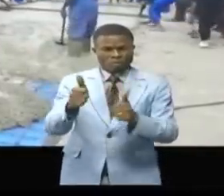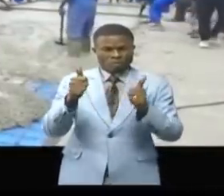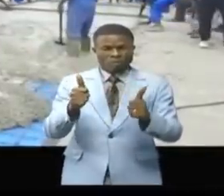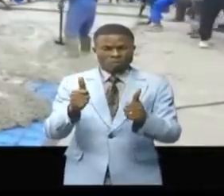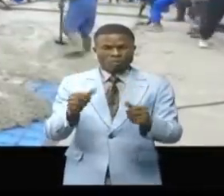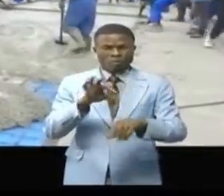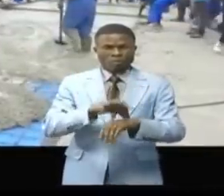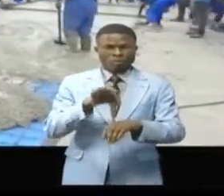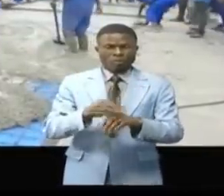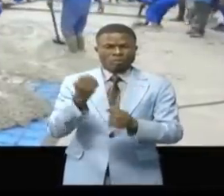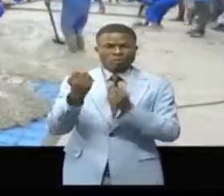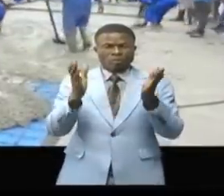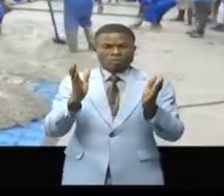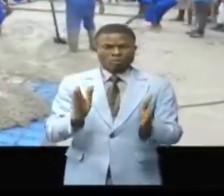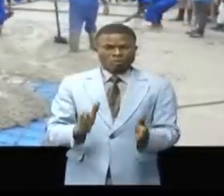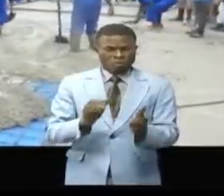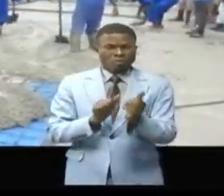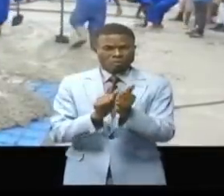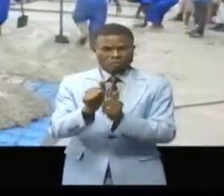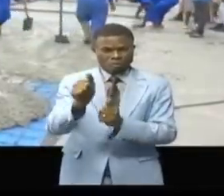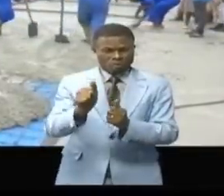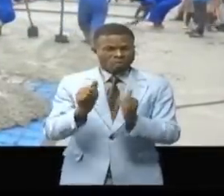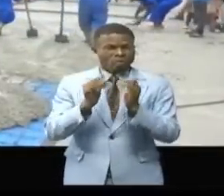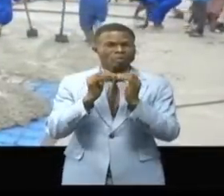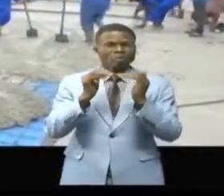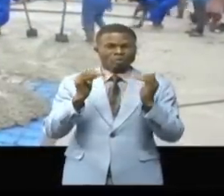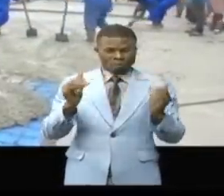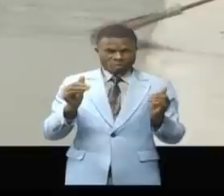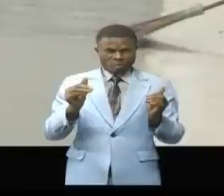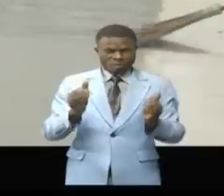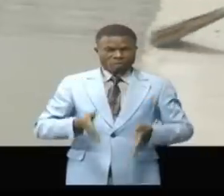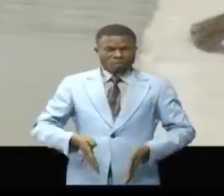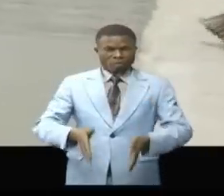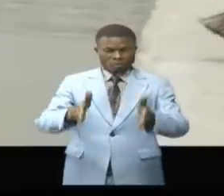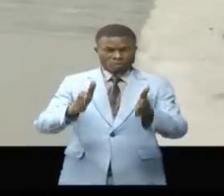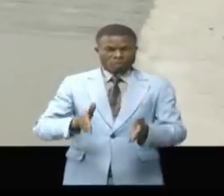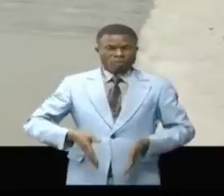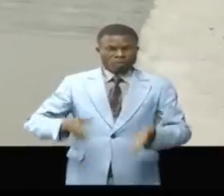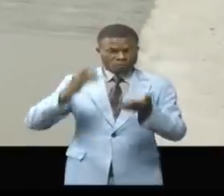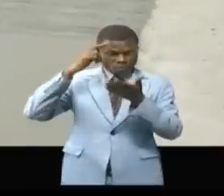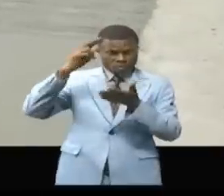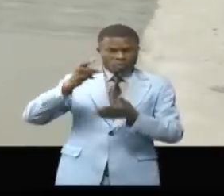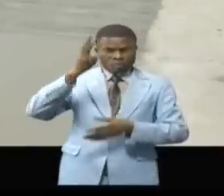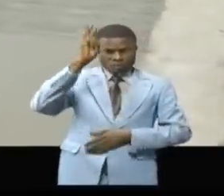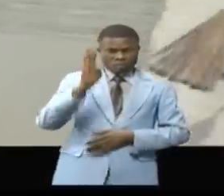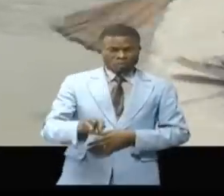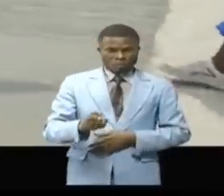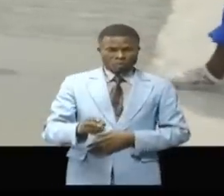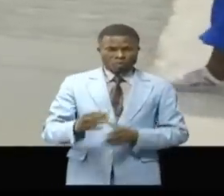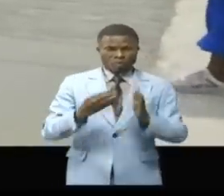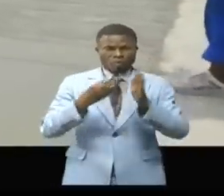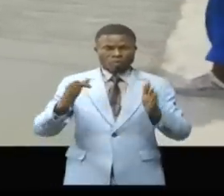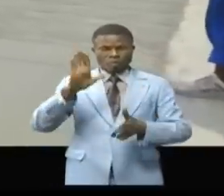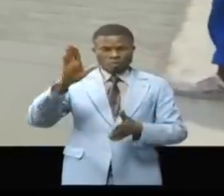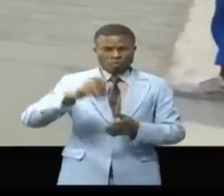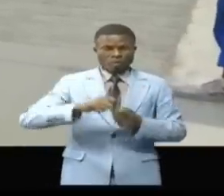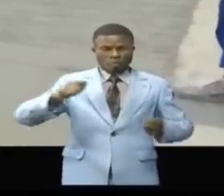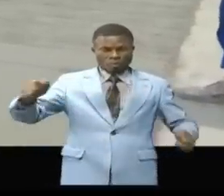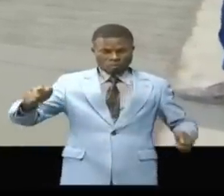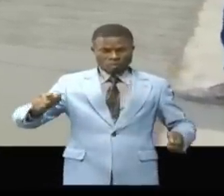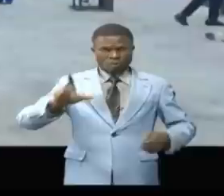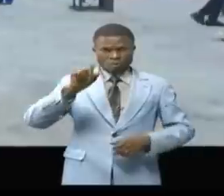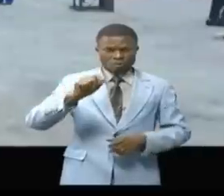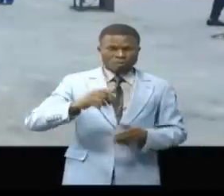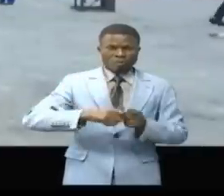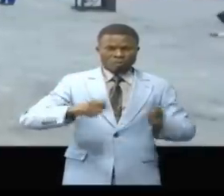pour les conducteurs de circuler avec aisance. Sur cette tronçon long de 385 mètres et large de 7,20 mètres,